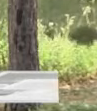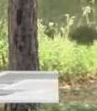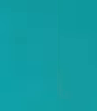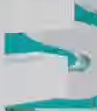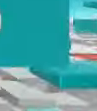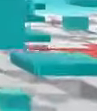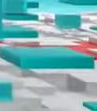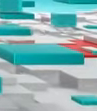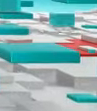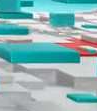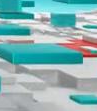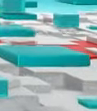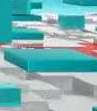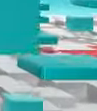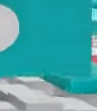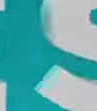білдім.